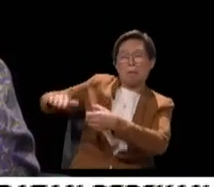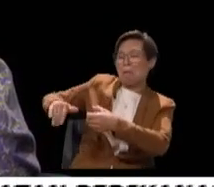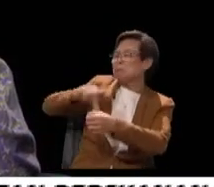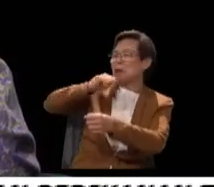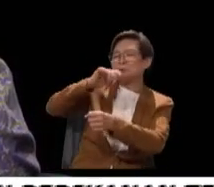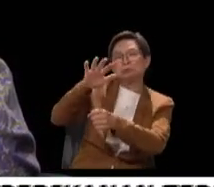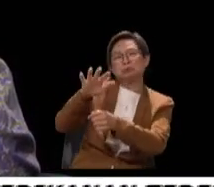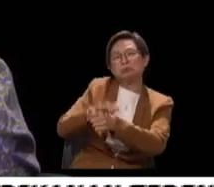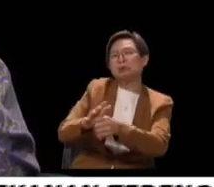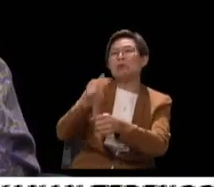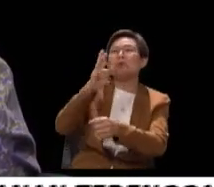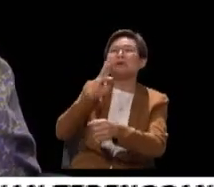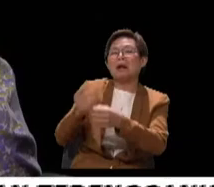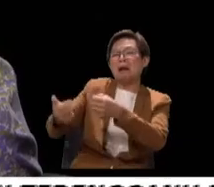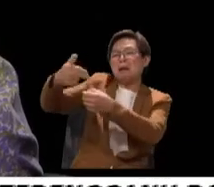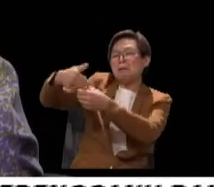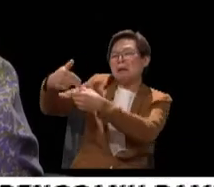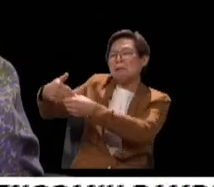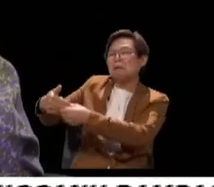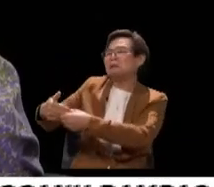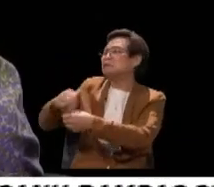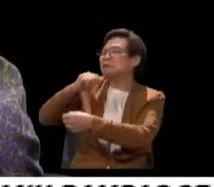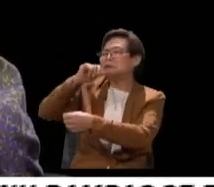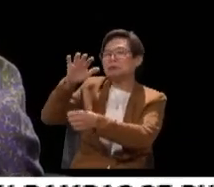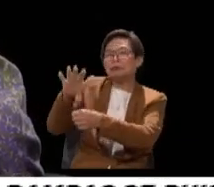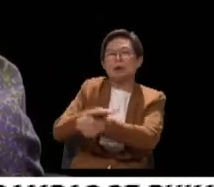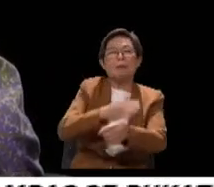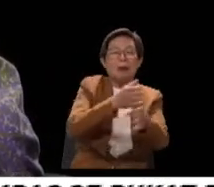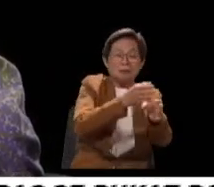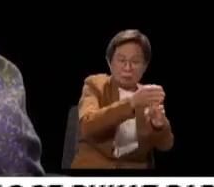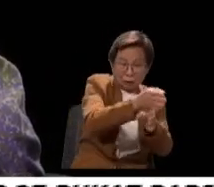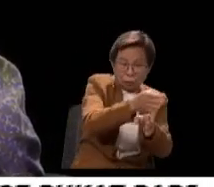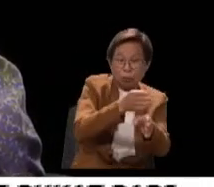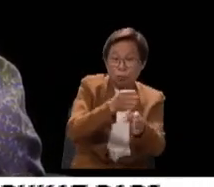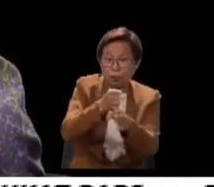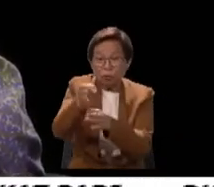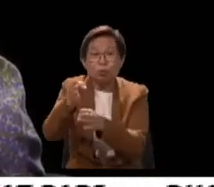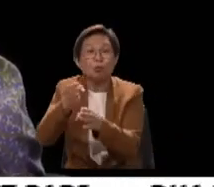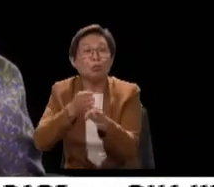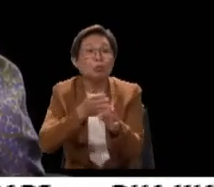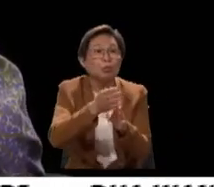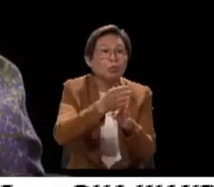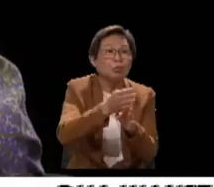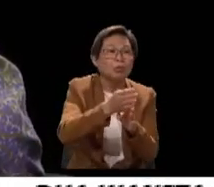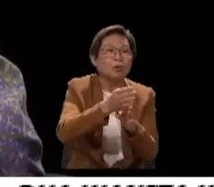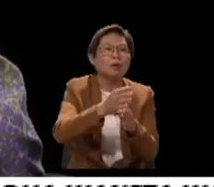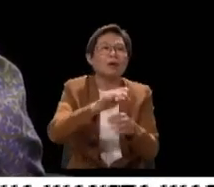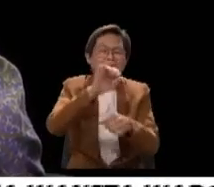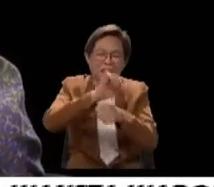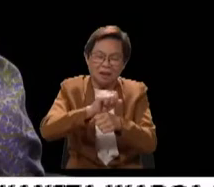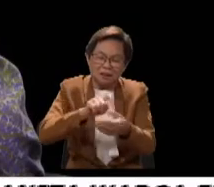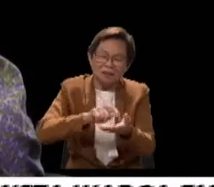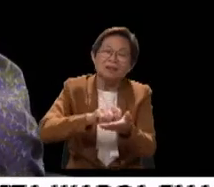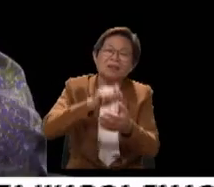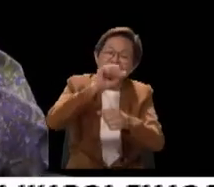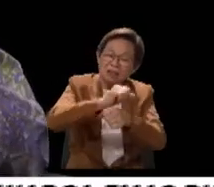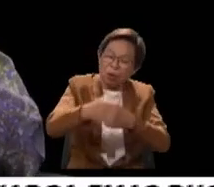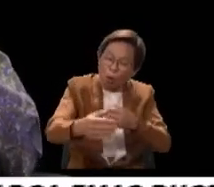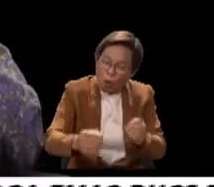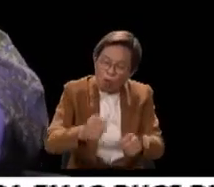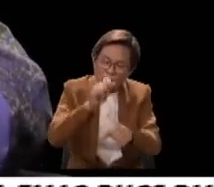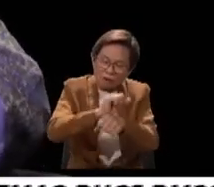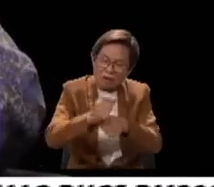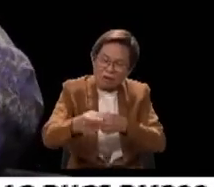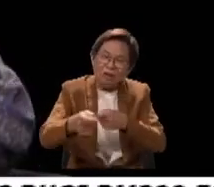mencukupi tapi di dalam apa ni sektor atau level peringkat-peringkat kerikal managerial tingkat